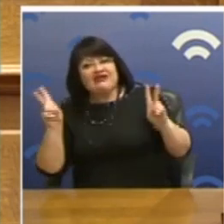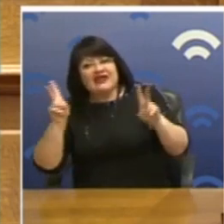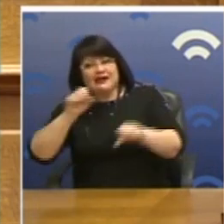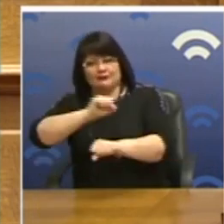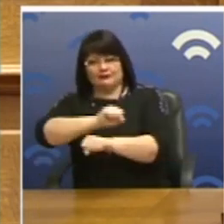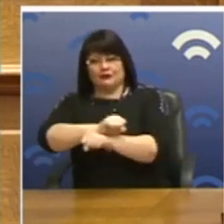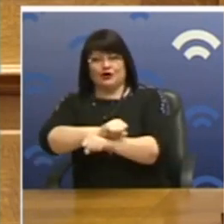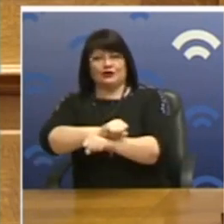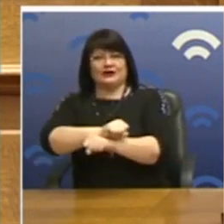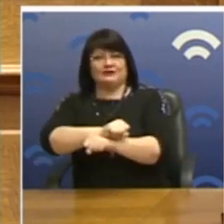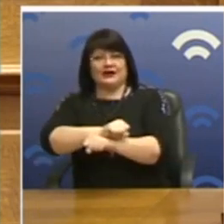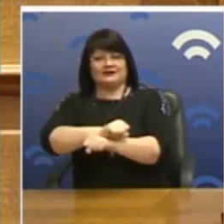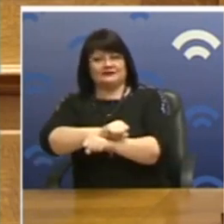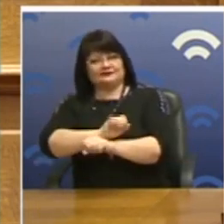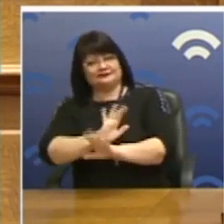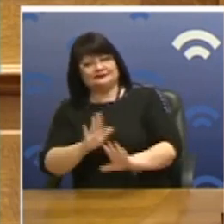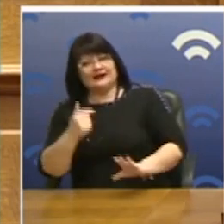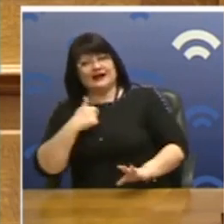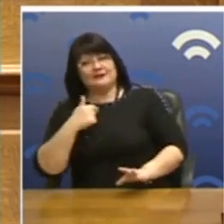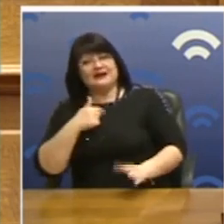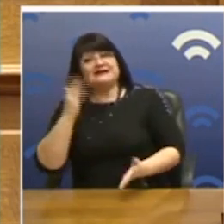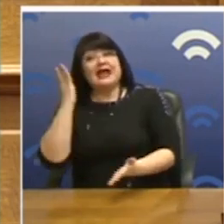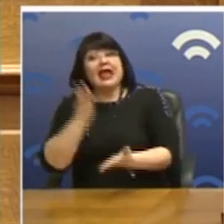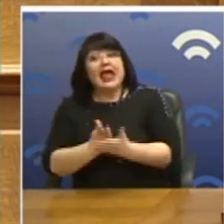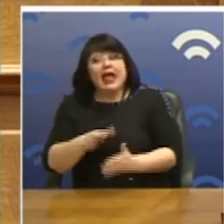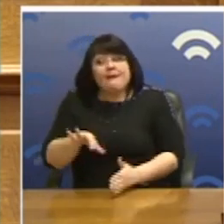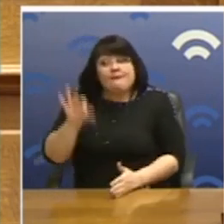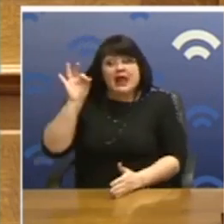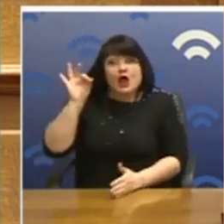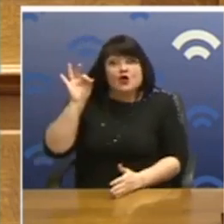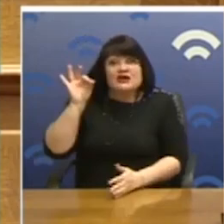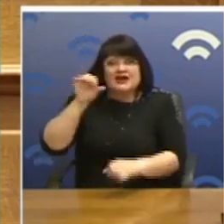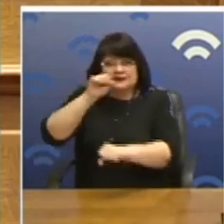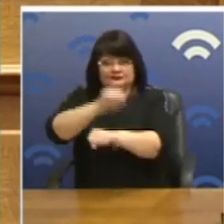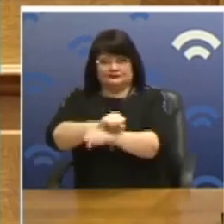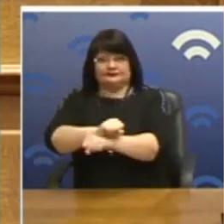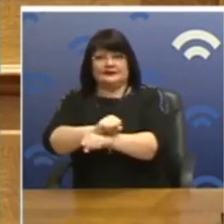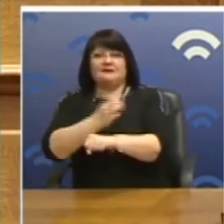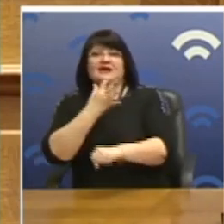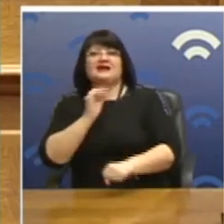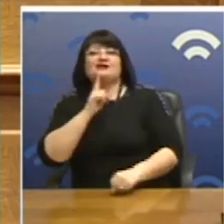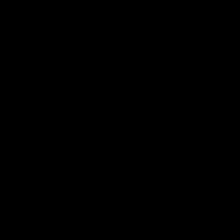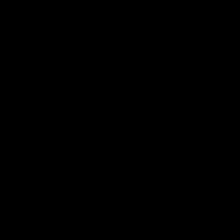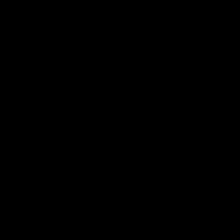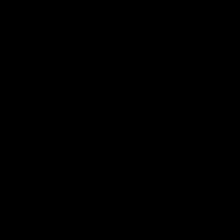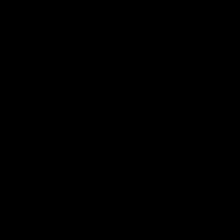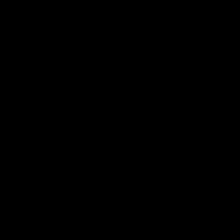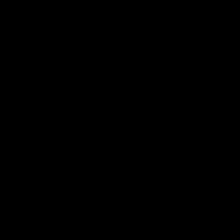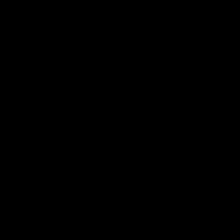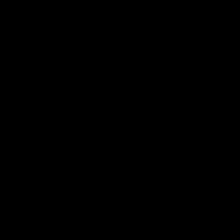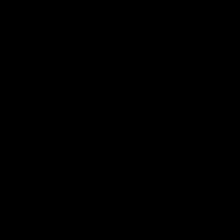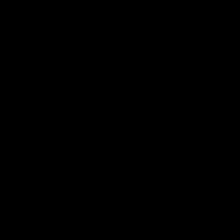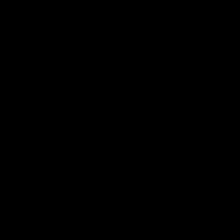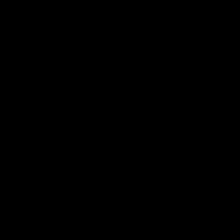που επιλέγουν όμως να είναι πολιορκημένοι ακριβώς γιατί είναι ελεύθεροι.